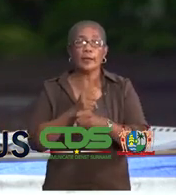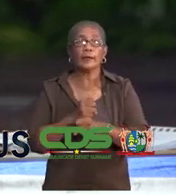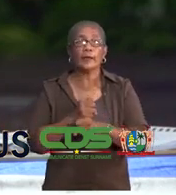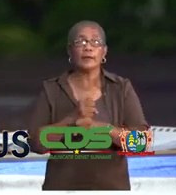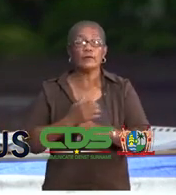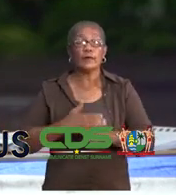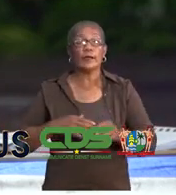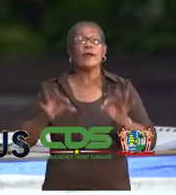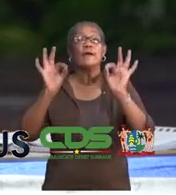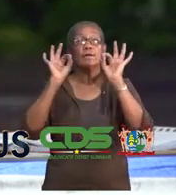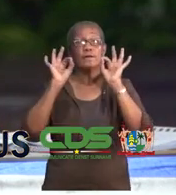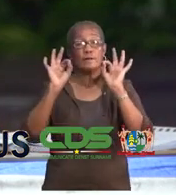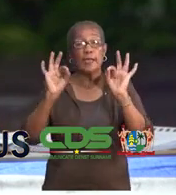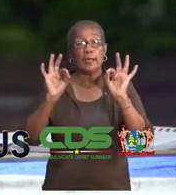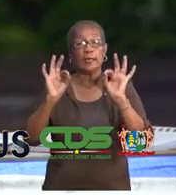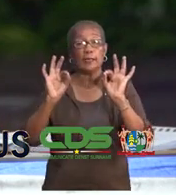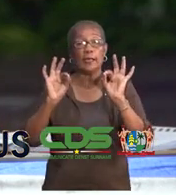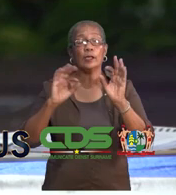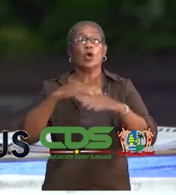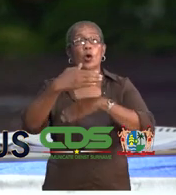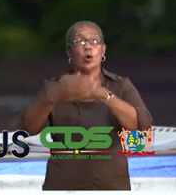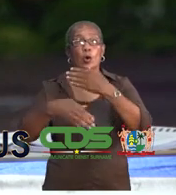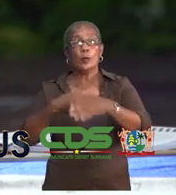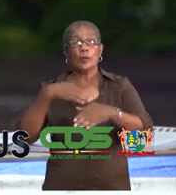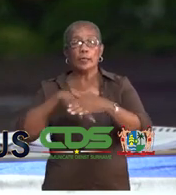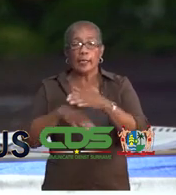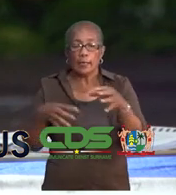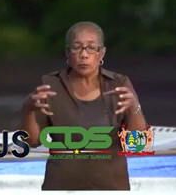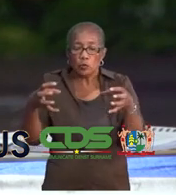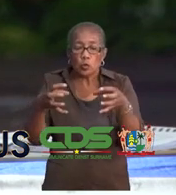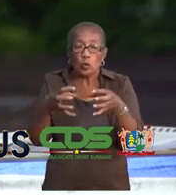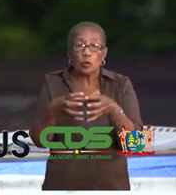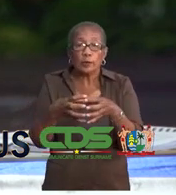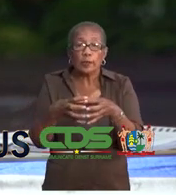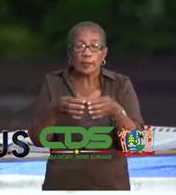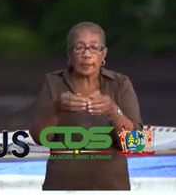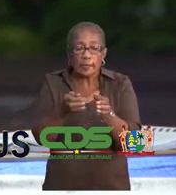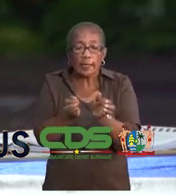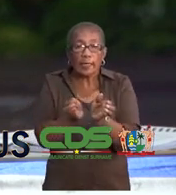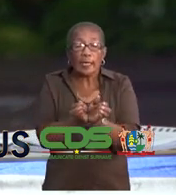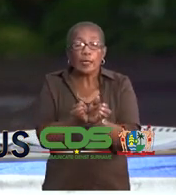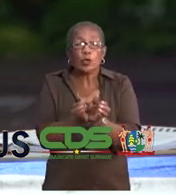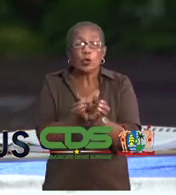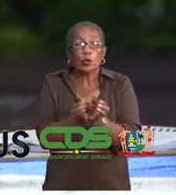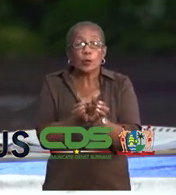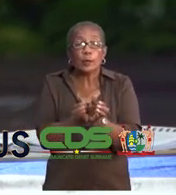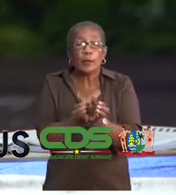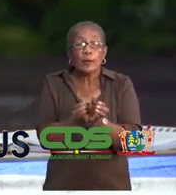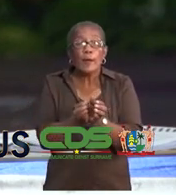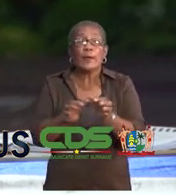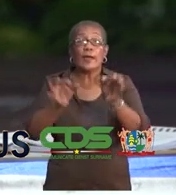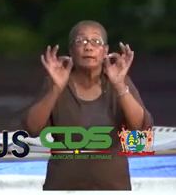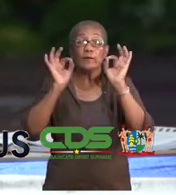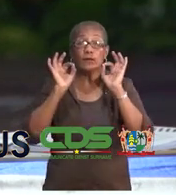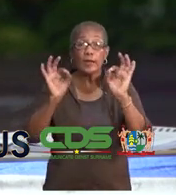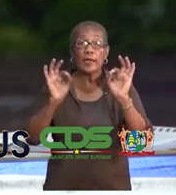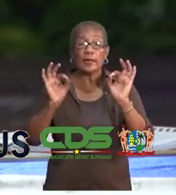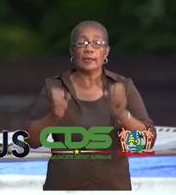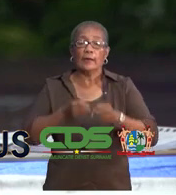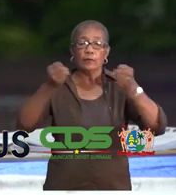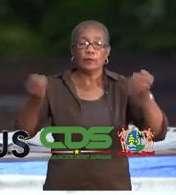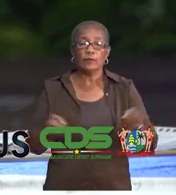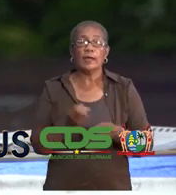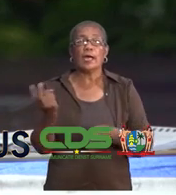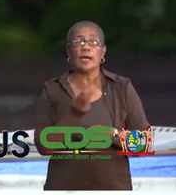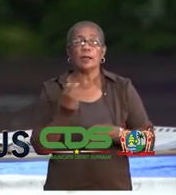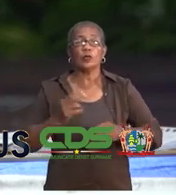veiligheid. Dat zal gebeuren in besloten kring, dus in een kleinere groep met de veiligheidsautoriteiten van beide